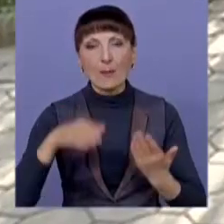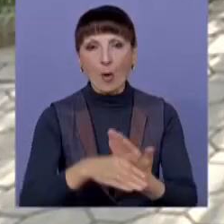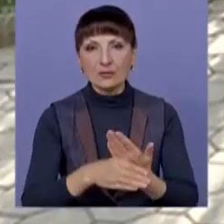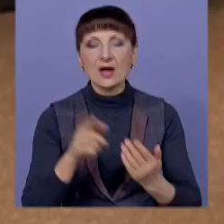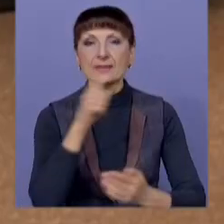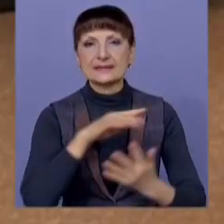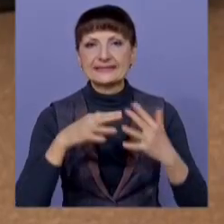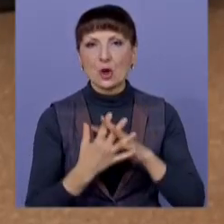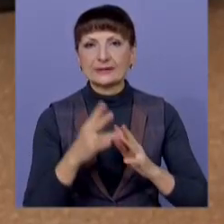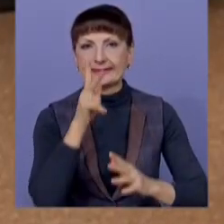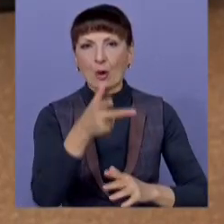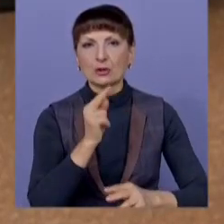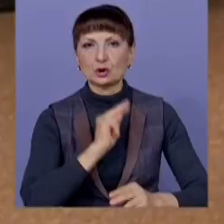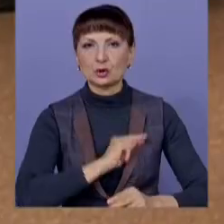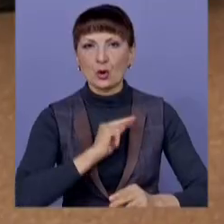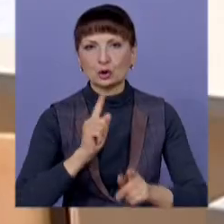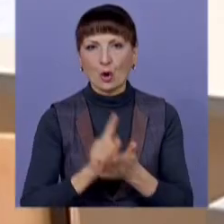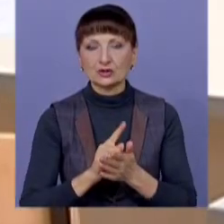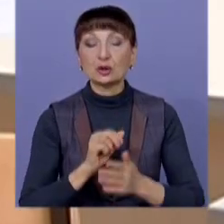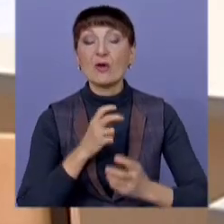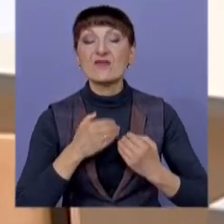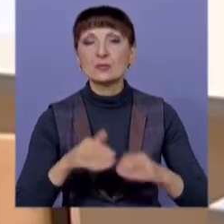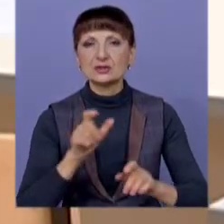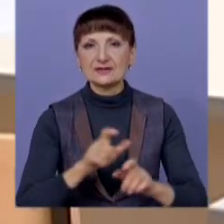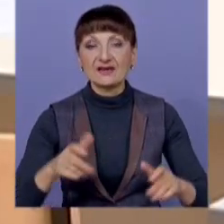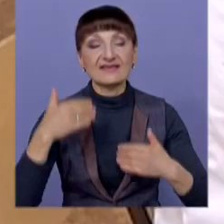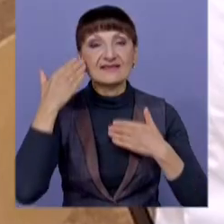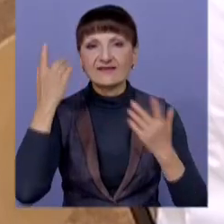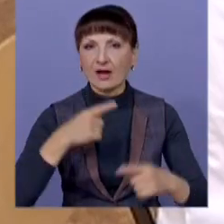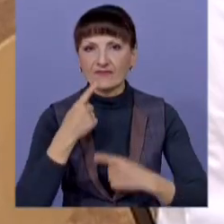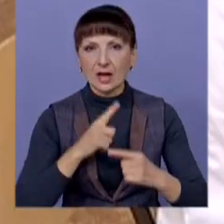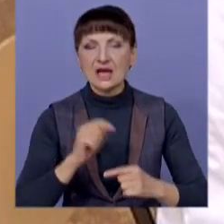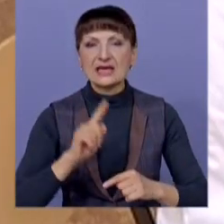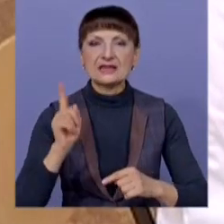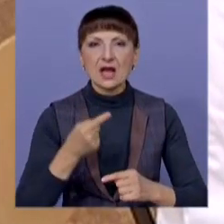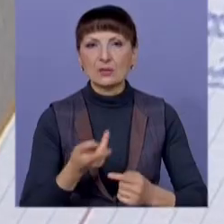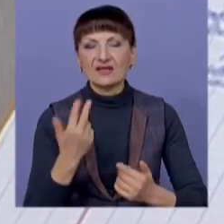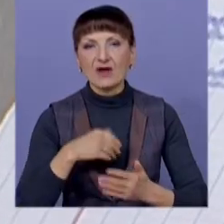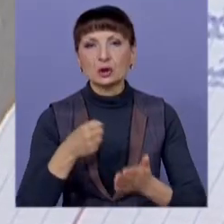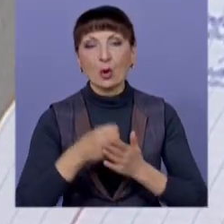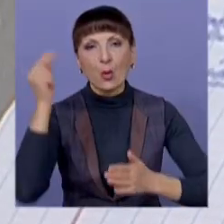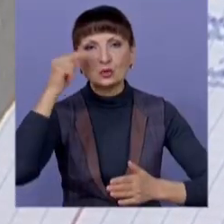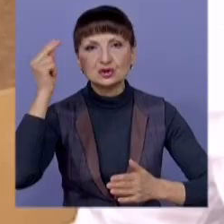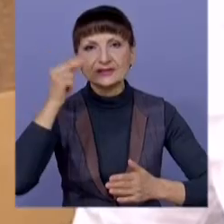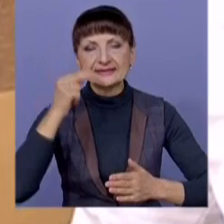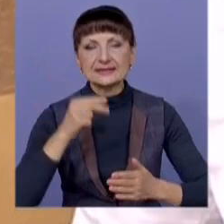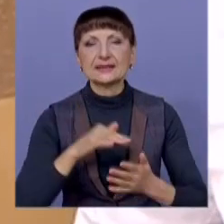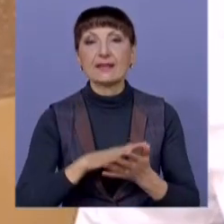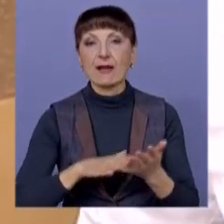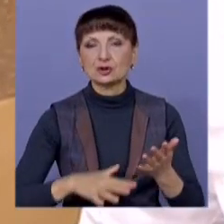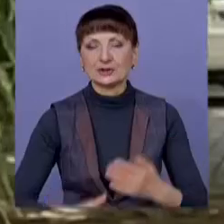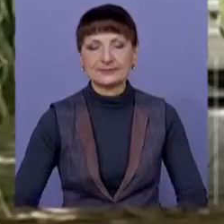селах 3 года. Однако выпускники медвузов уверяют, что не знали об этом и теперь требуют дать возможность доучиться по клиническим